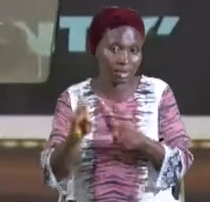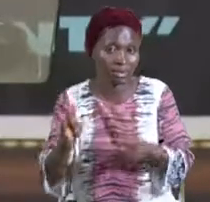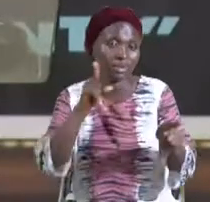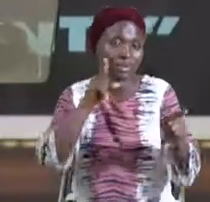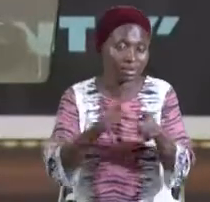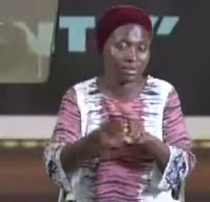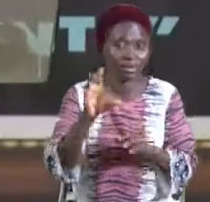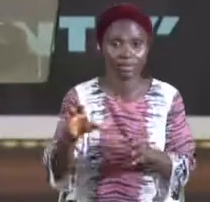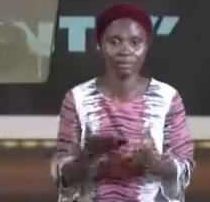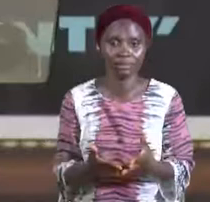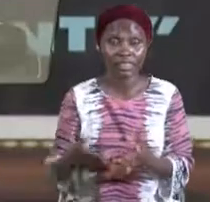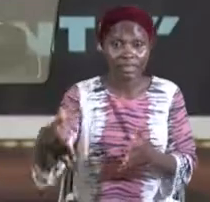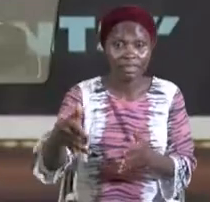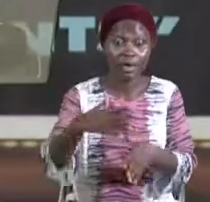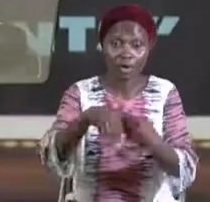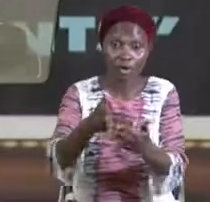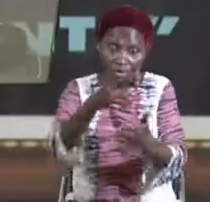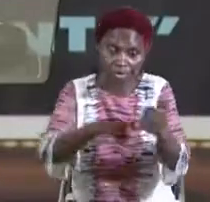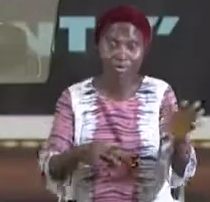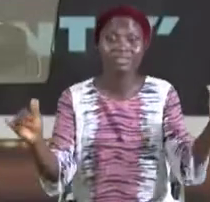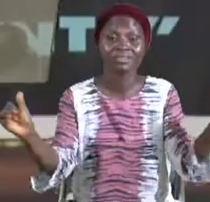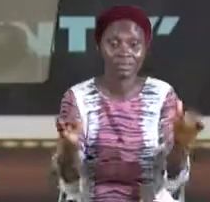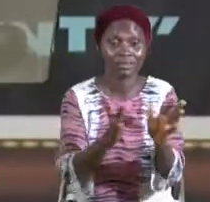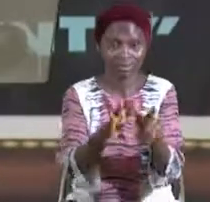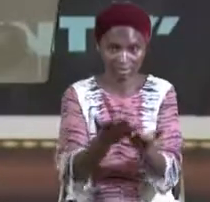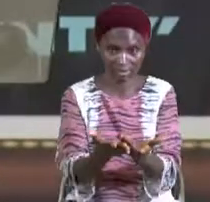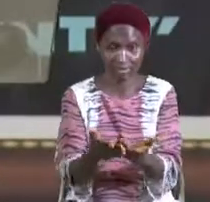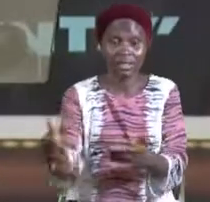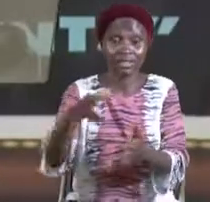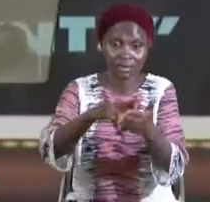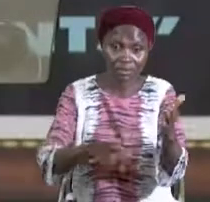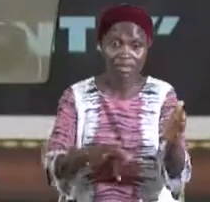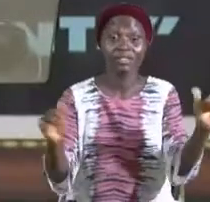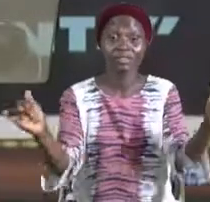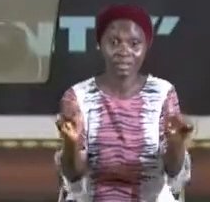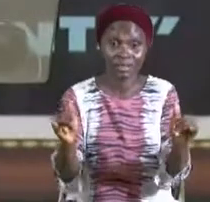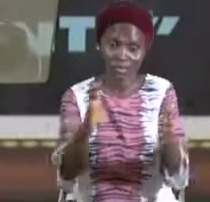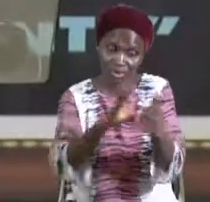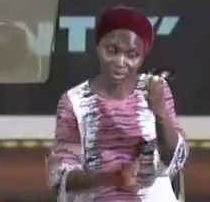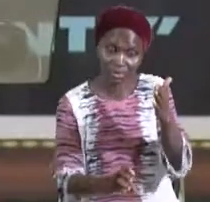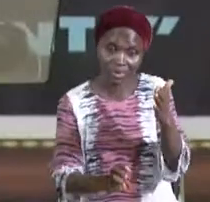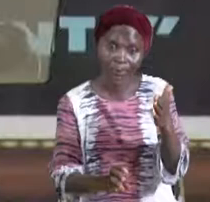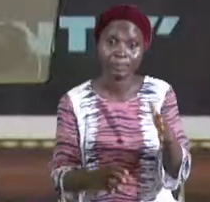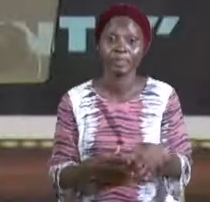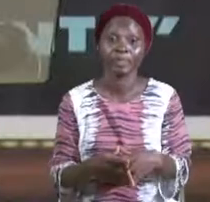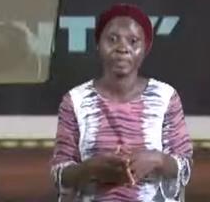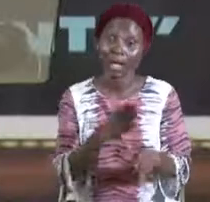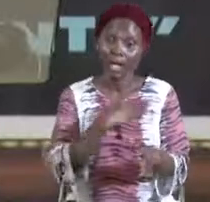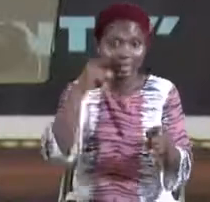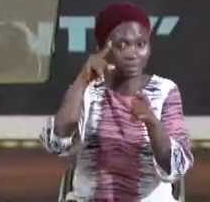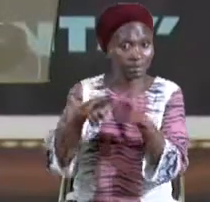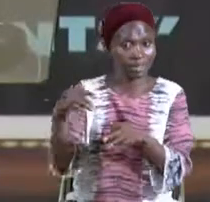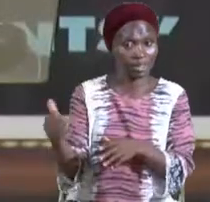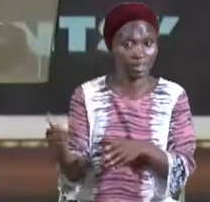Ils lisent les mêmes passages bibliques. Ils lisent le même passage. Frère